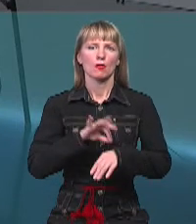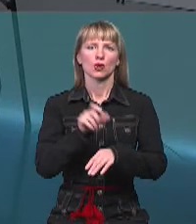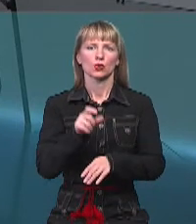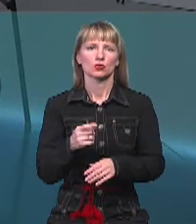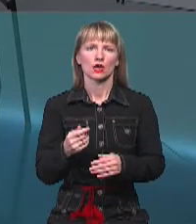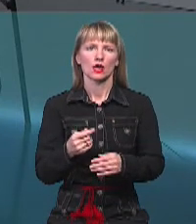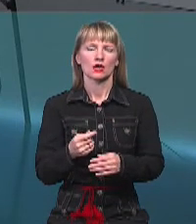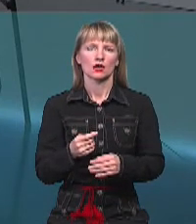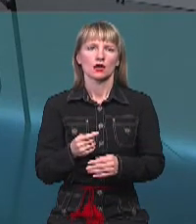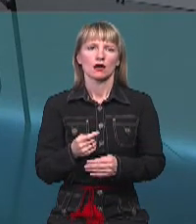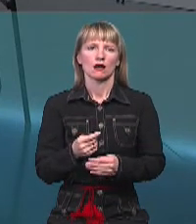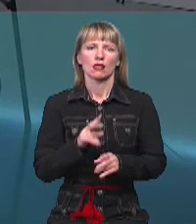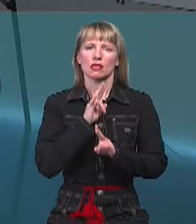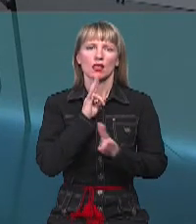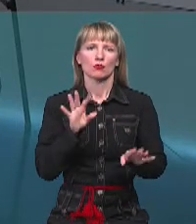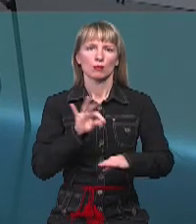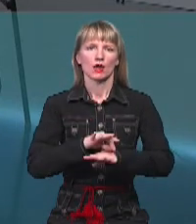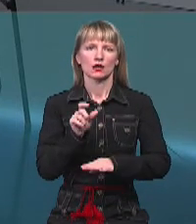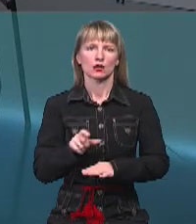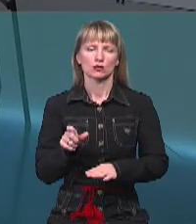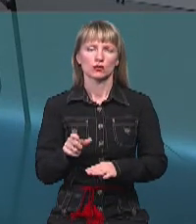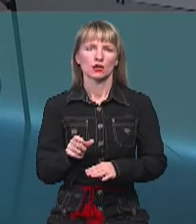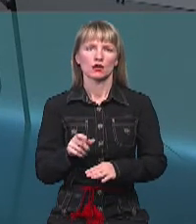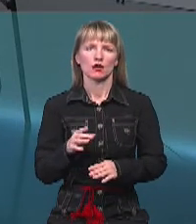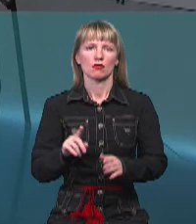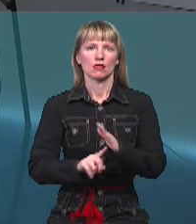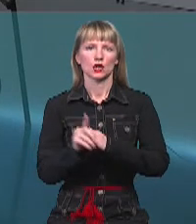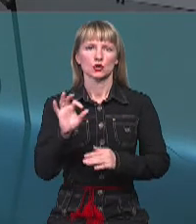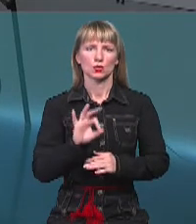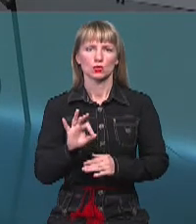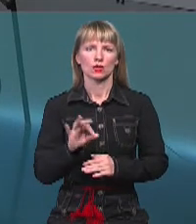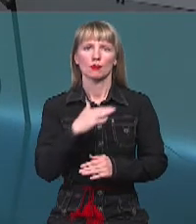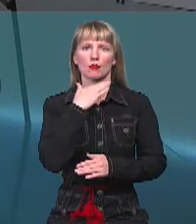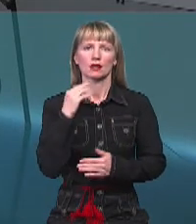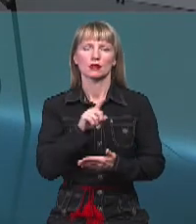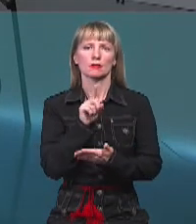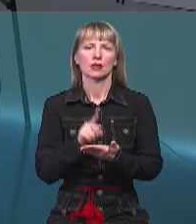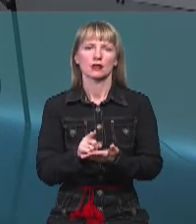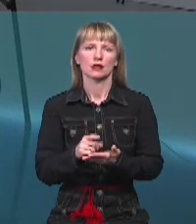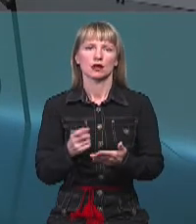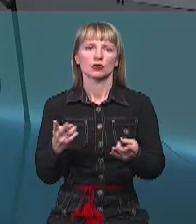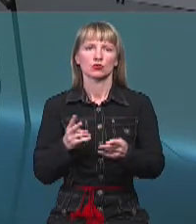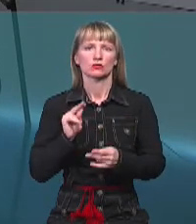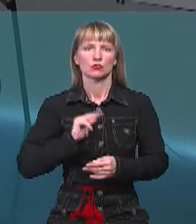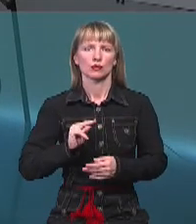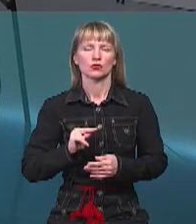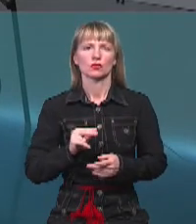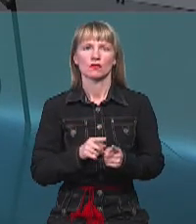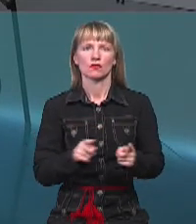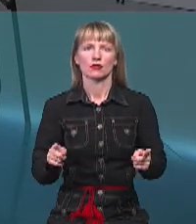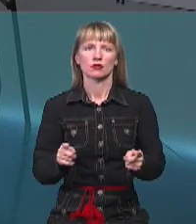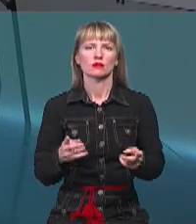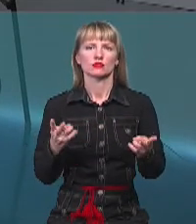все з нуля все. Так що, на мою думку, ще дуже багато питань, доопрацьовувати цю реформу треба.